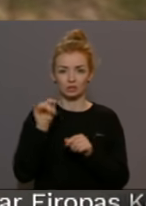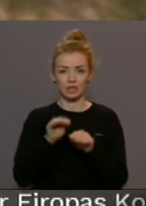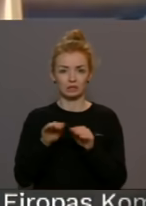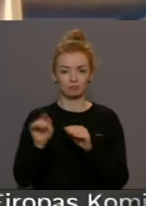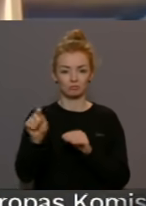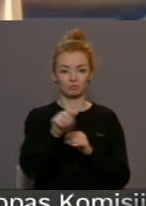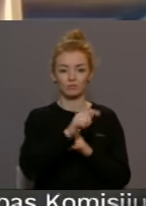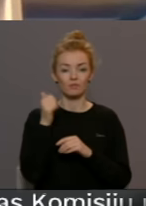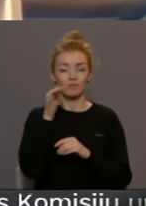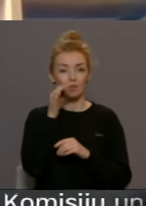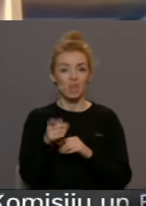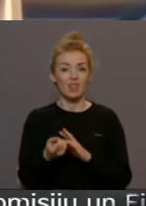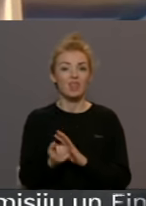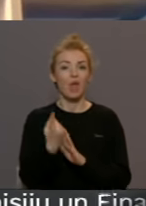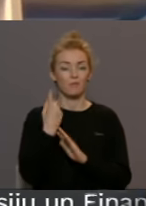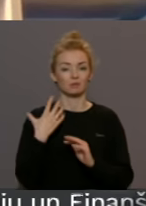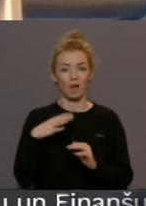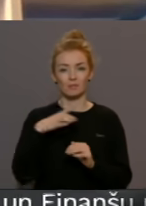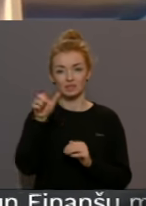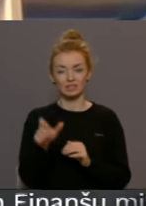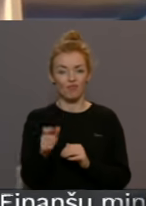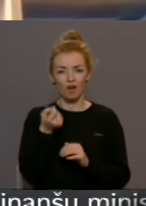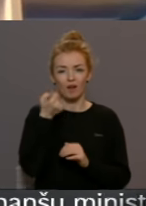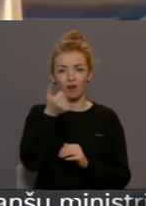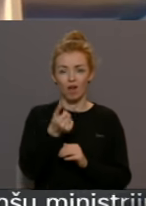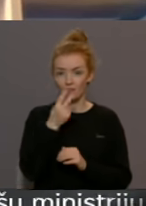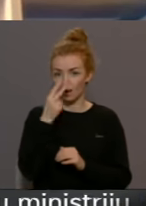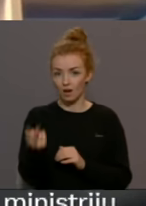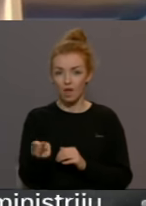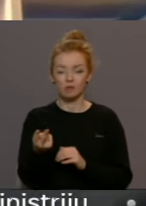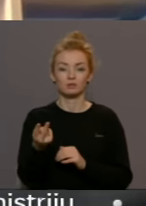Es domāju, ka tas iemesls, kādēļ cilvēki to reti redzējuši, ka